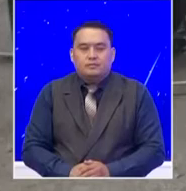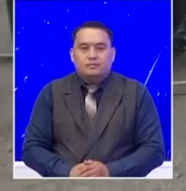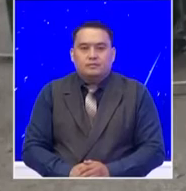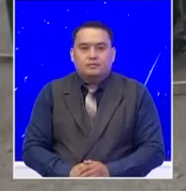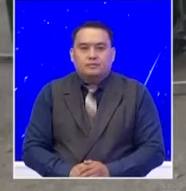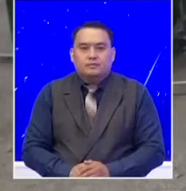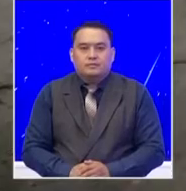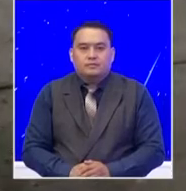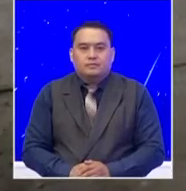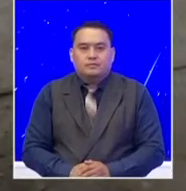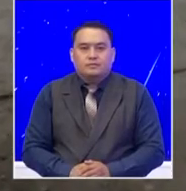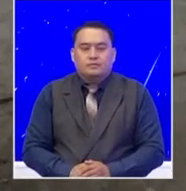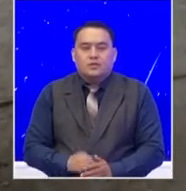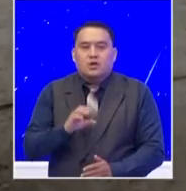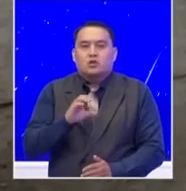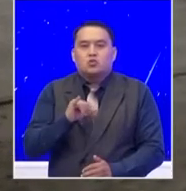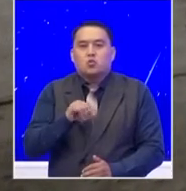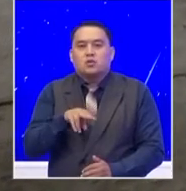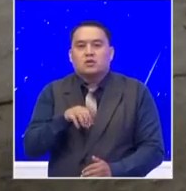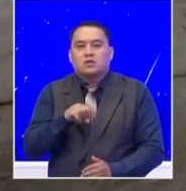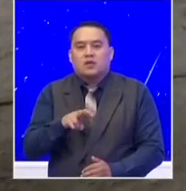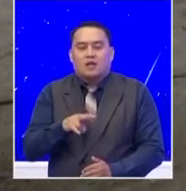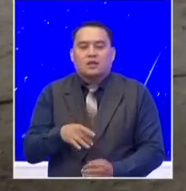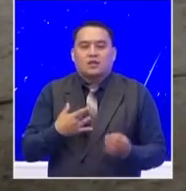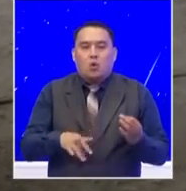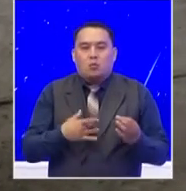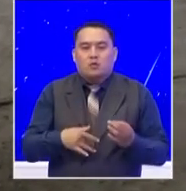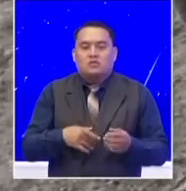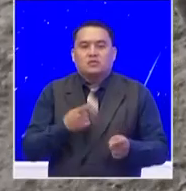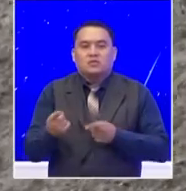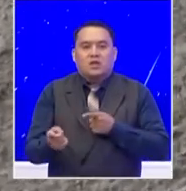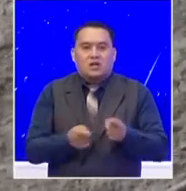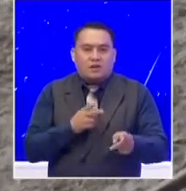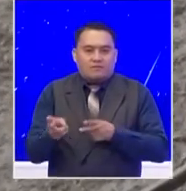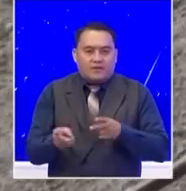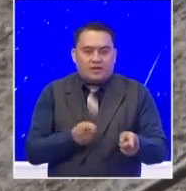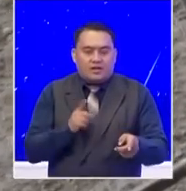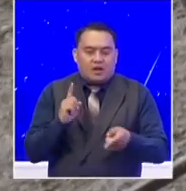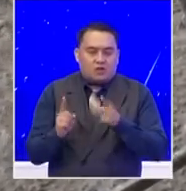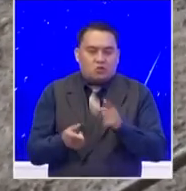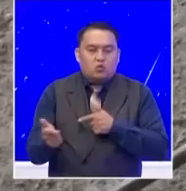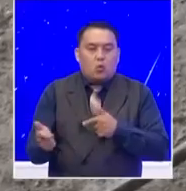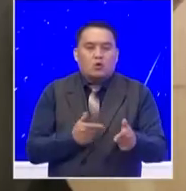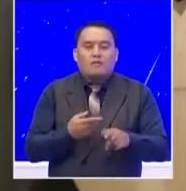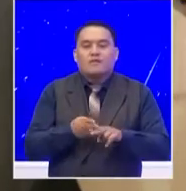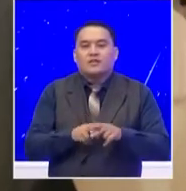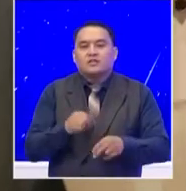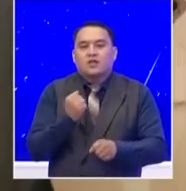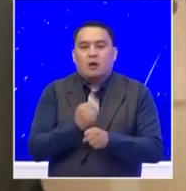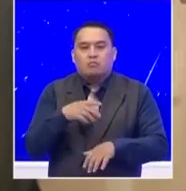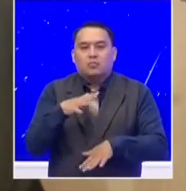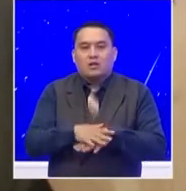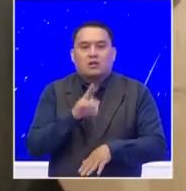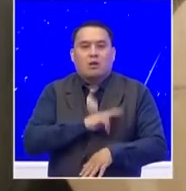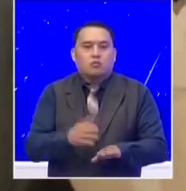Дело мастера боится. Султан Абдикаримов народным промыслом занимается с 2016 года. До того времени трудился в одном из банков